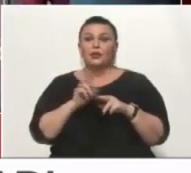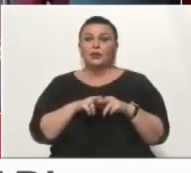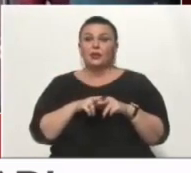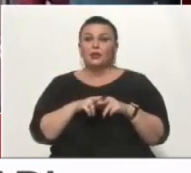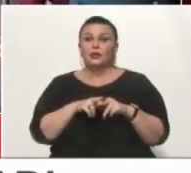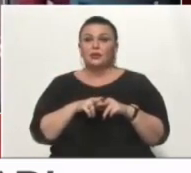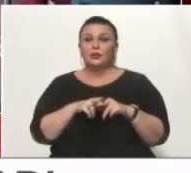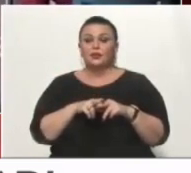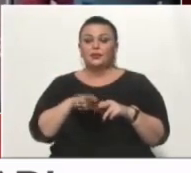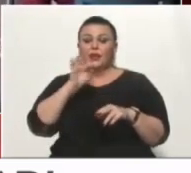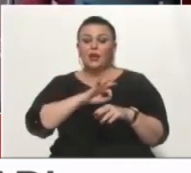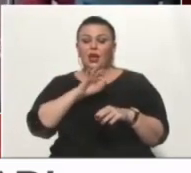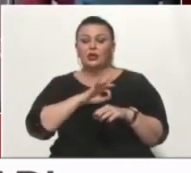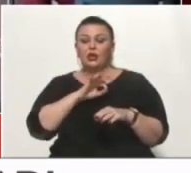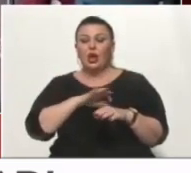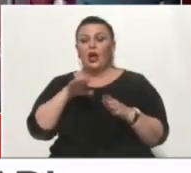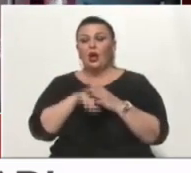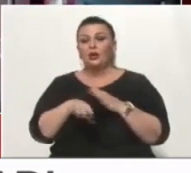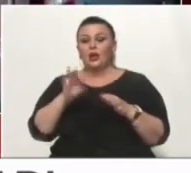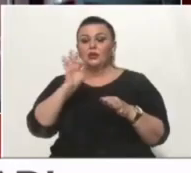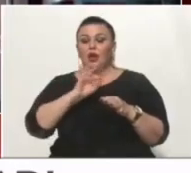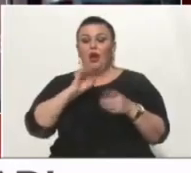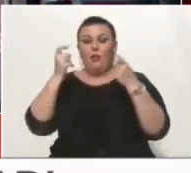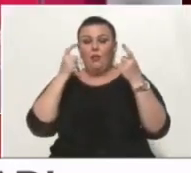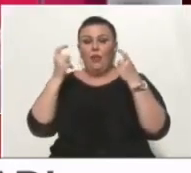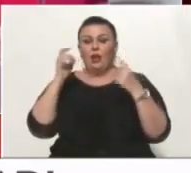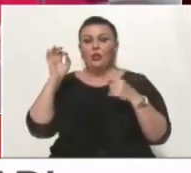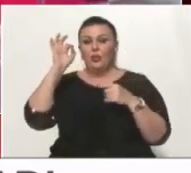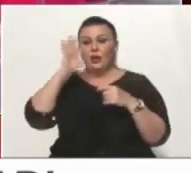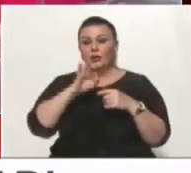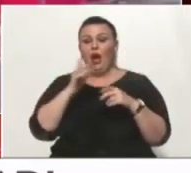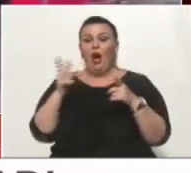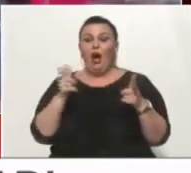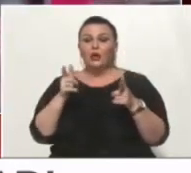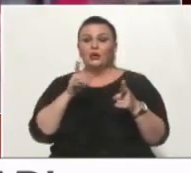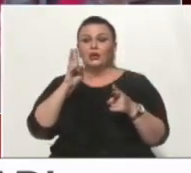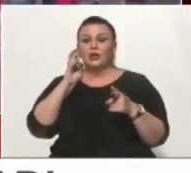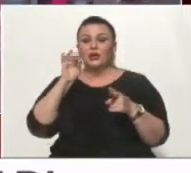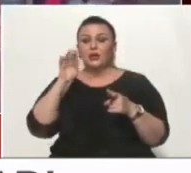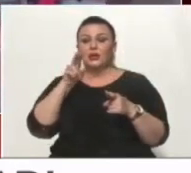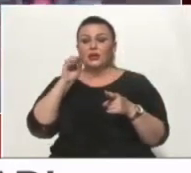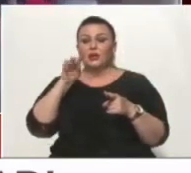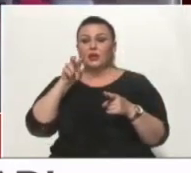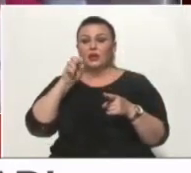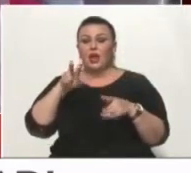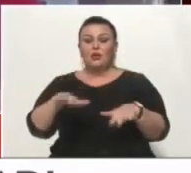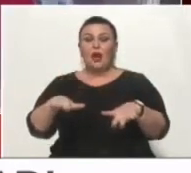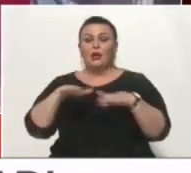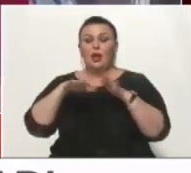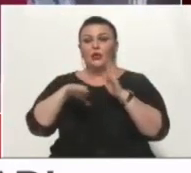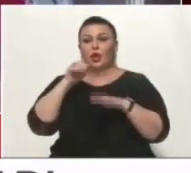Demək, nəticələrdən əldə olunan məlumatlara görə hazırda Niderlanddakı parlament